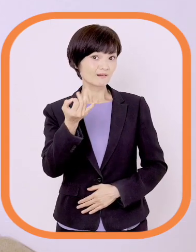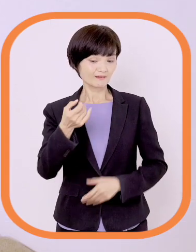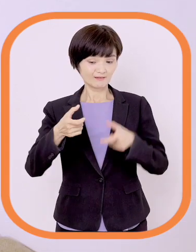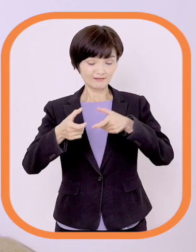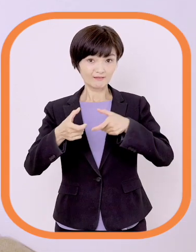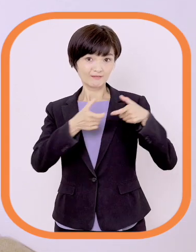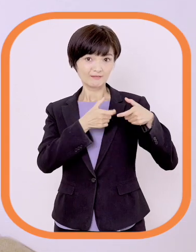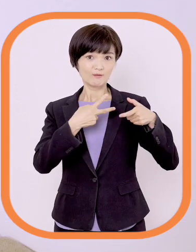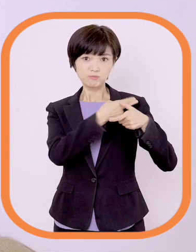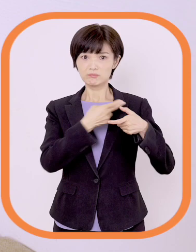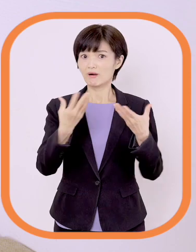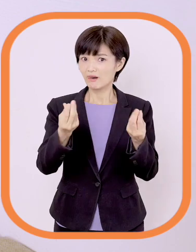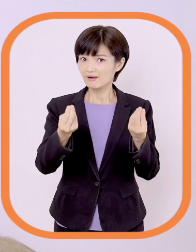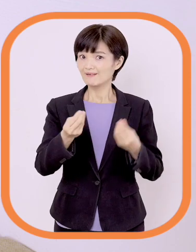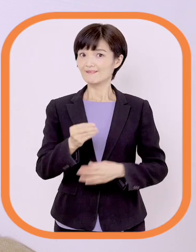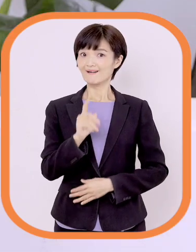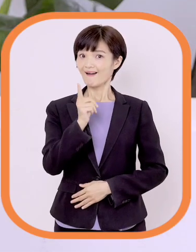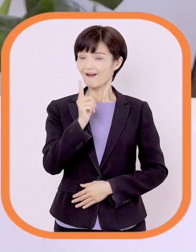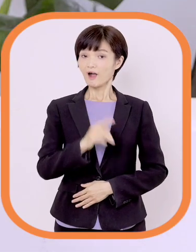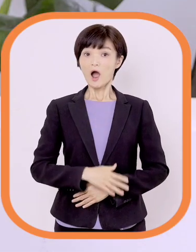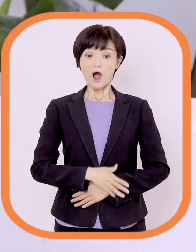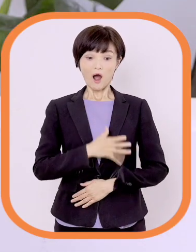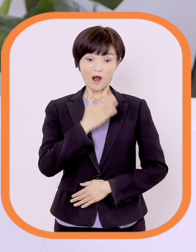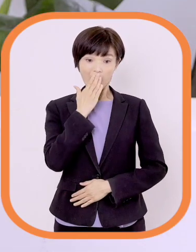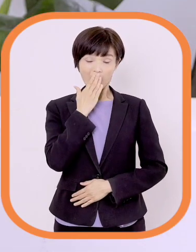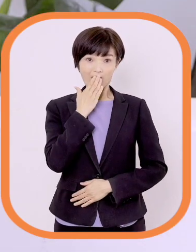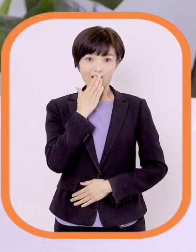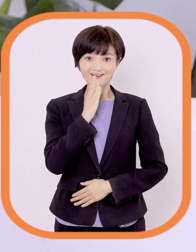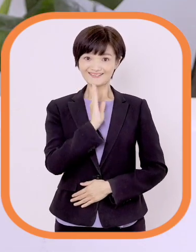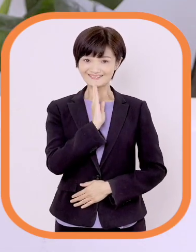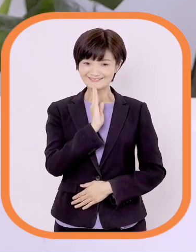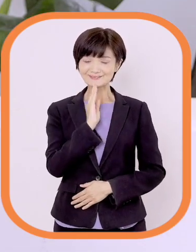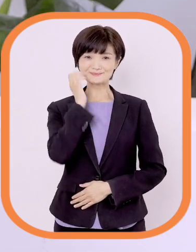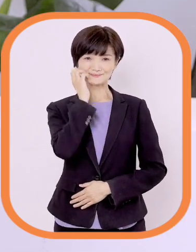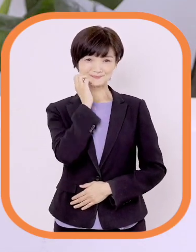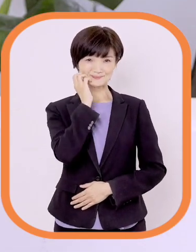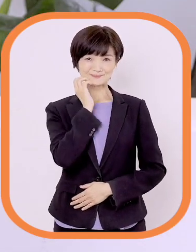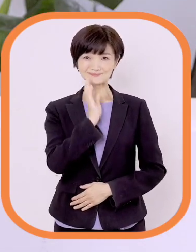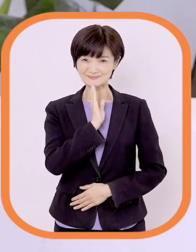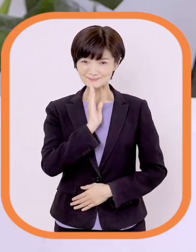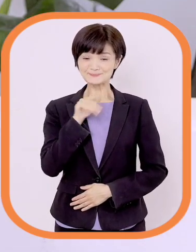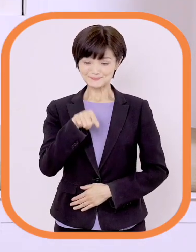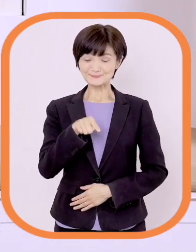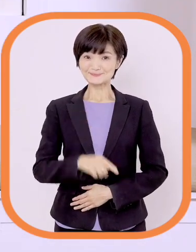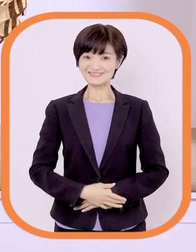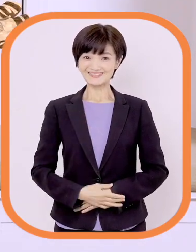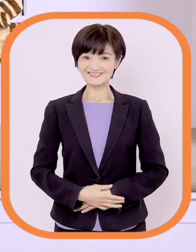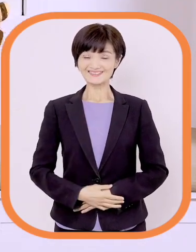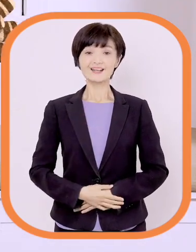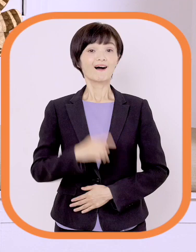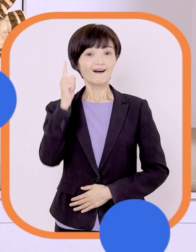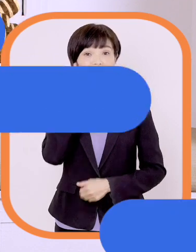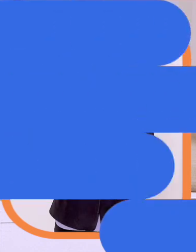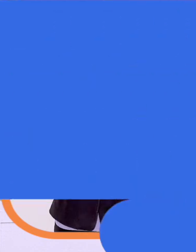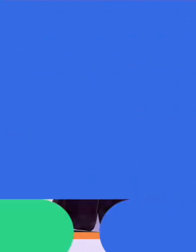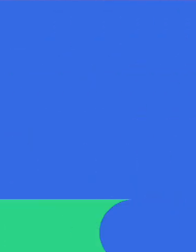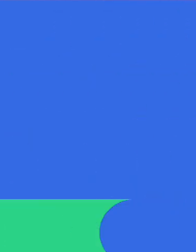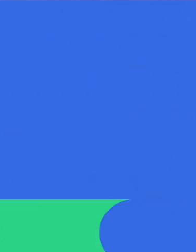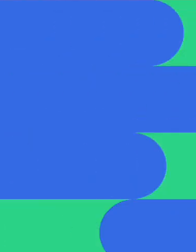个呀？你衣服的标签没有剪掉。哎， 好像是耶。